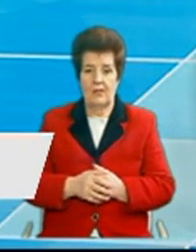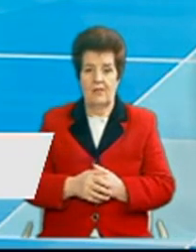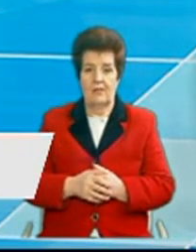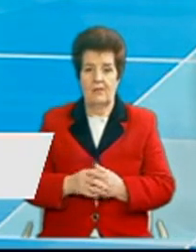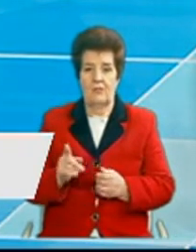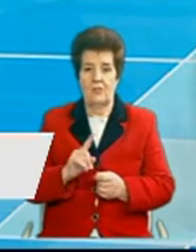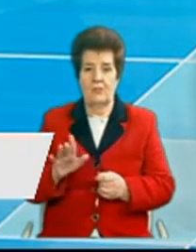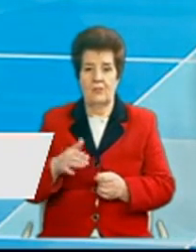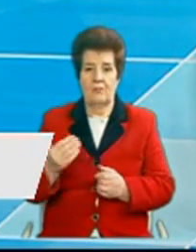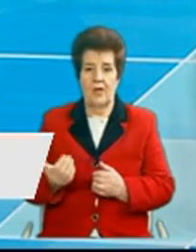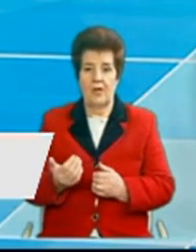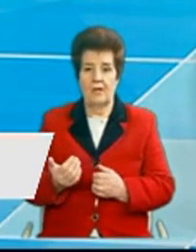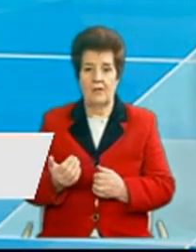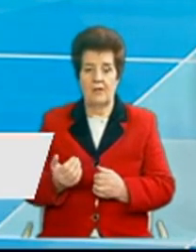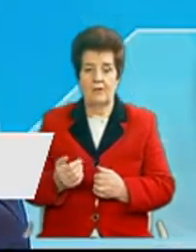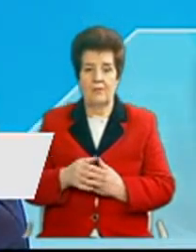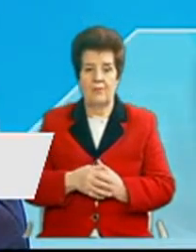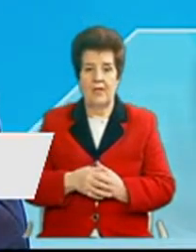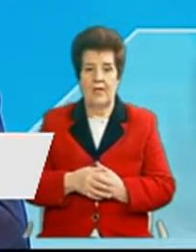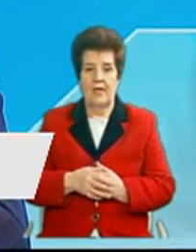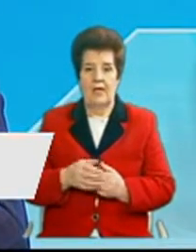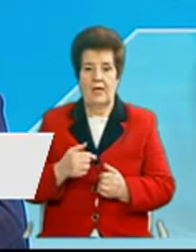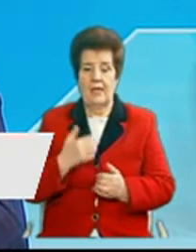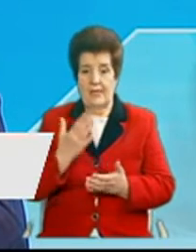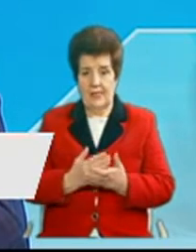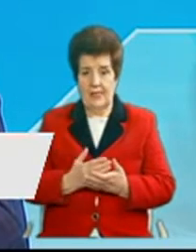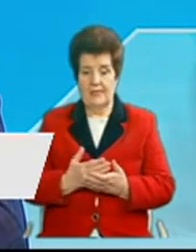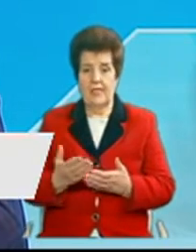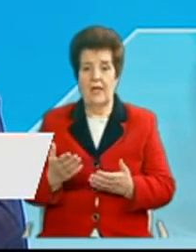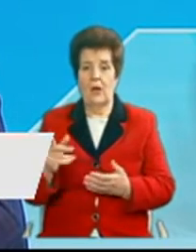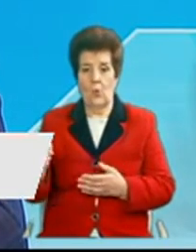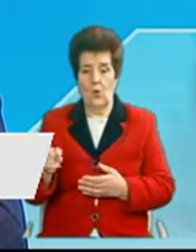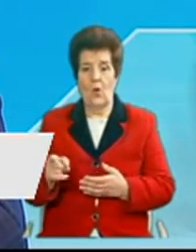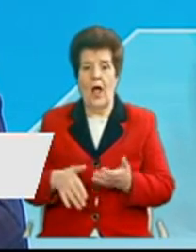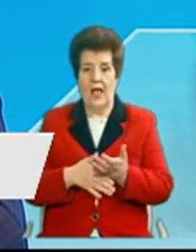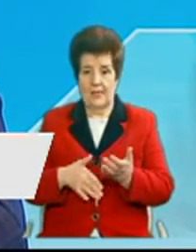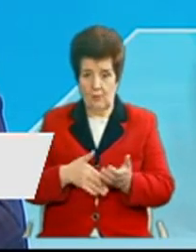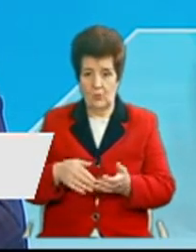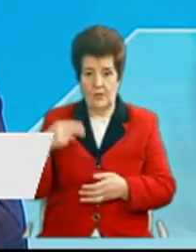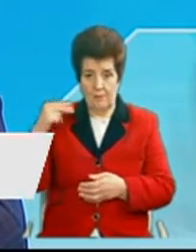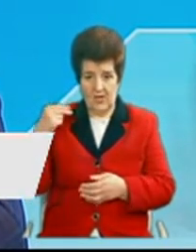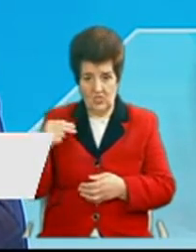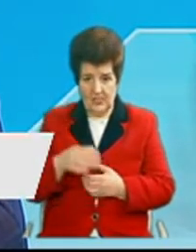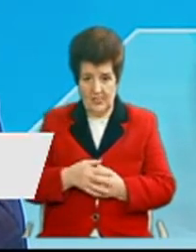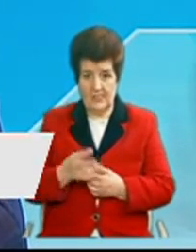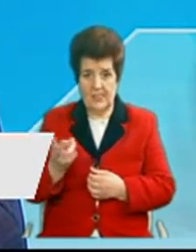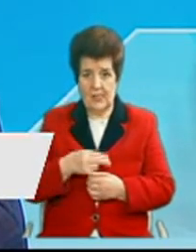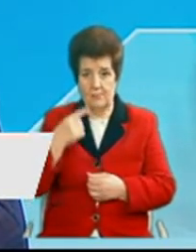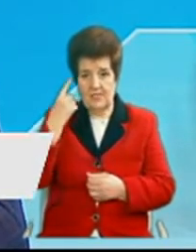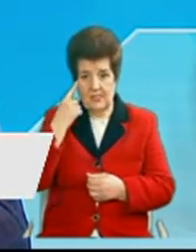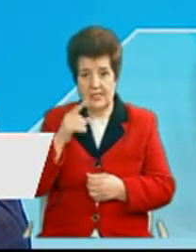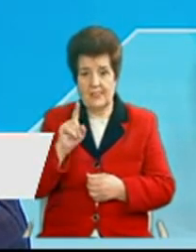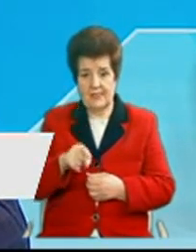suntem partea acestei țări care, din păcate, ne ignoră. Dar eu cred că este o atribuție a președintele, deoarece președintele trebuie să-și iubească și să